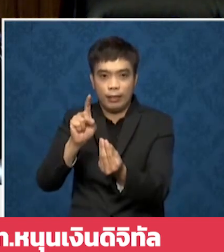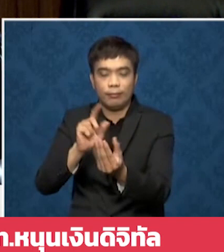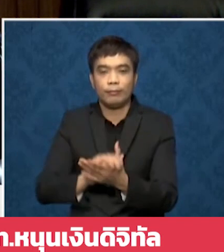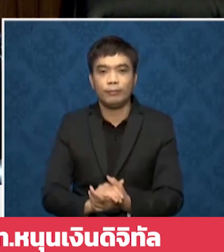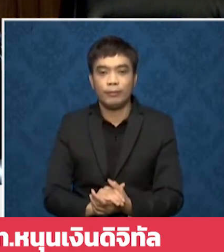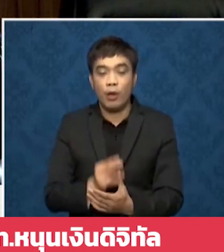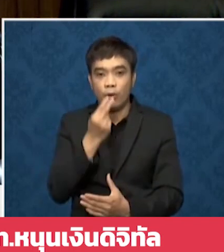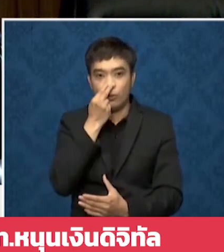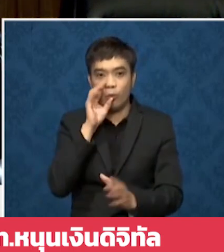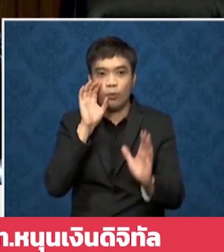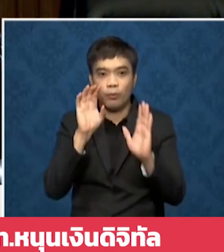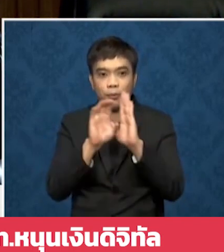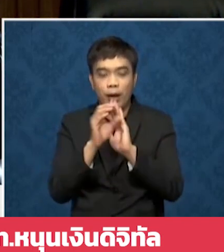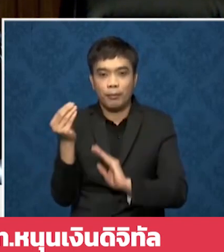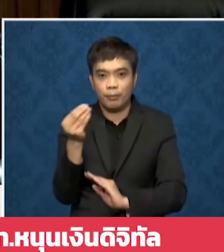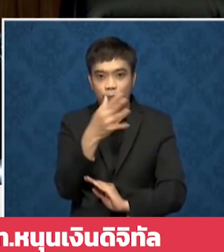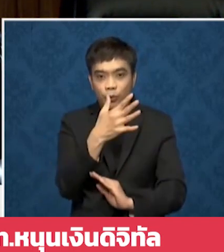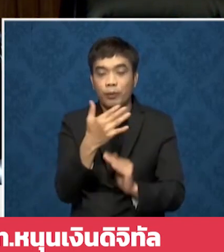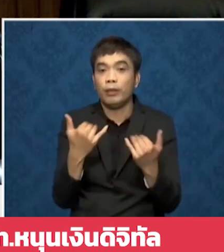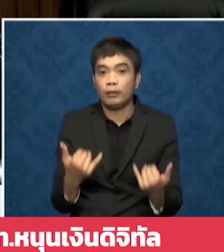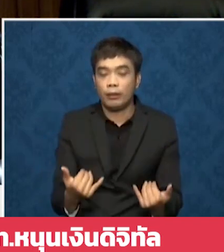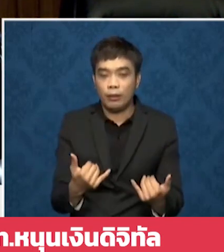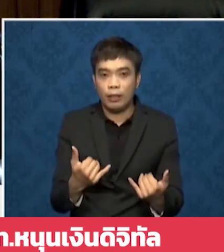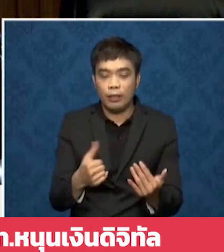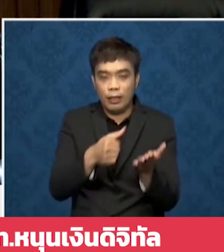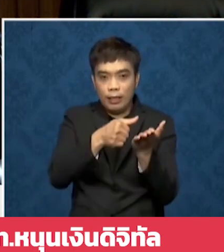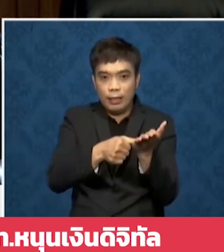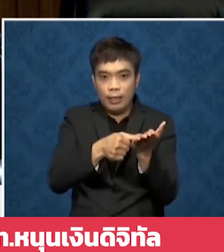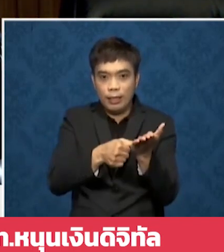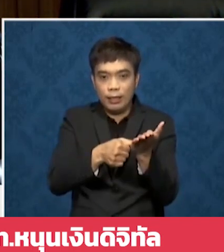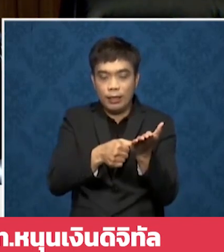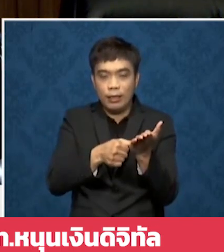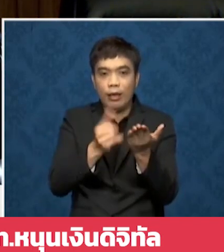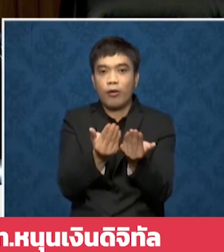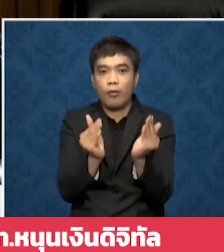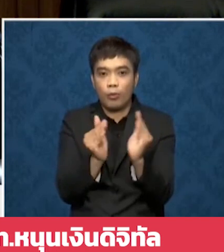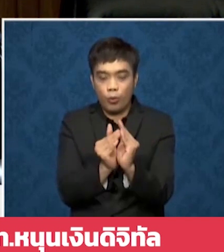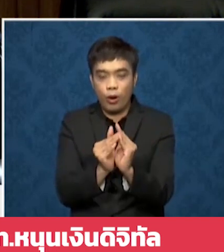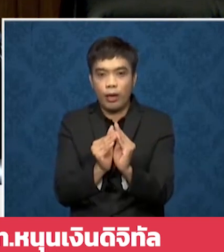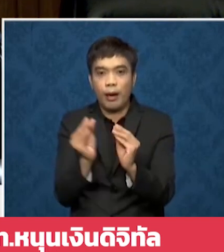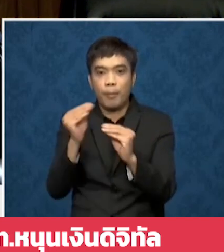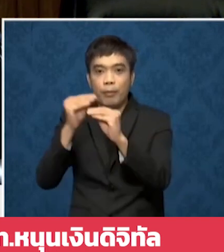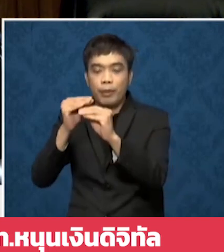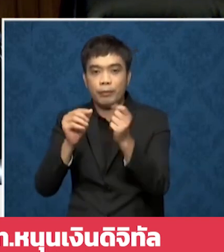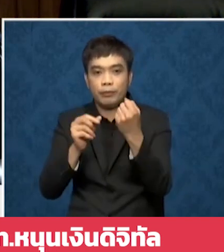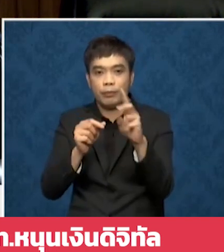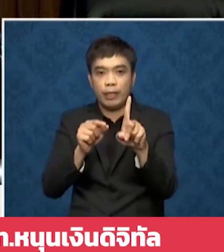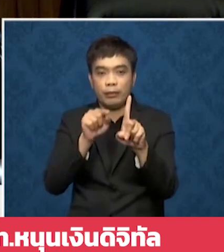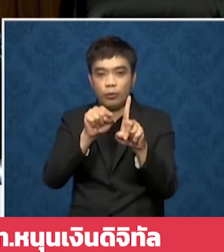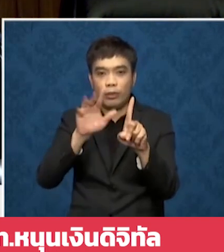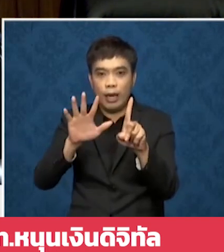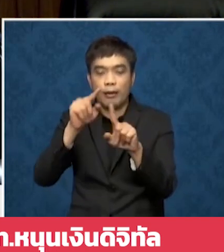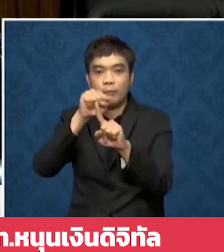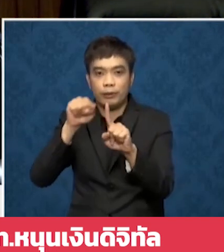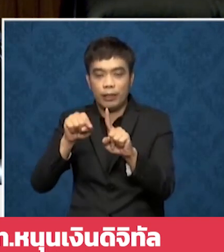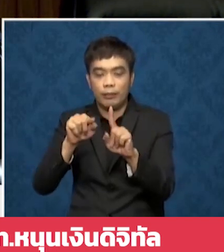คัญกับระบบเศรษฐกิจของไทยหนี้ครัวเรือนมียอด16ล้านล้านบาทคิดเป็น